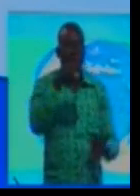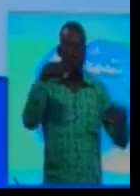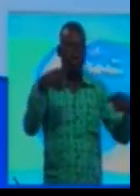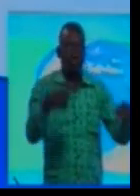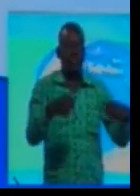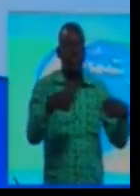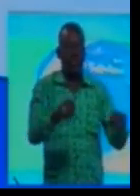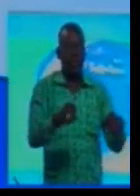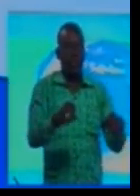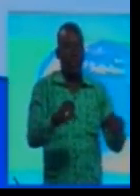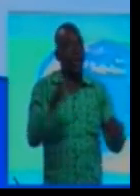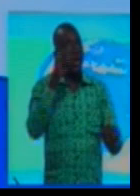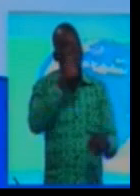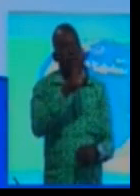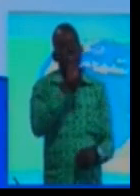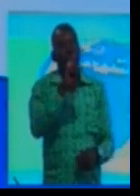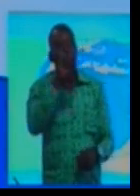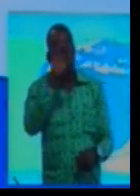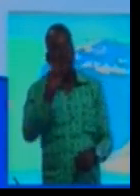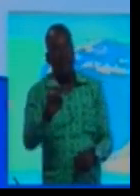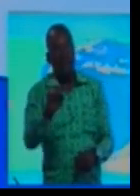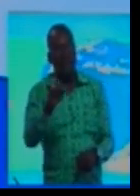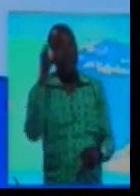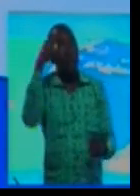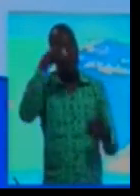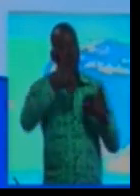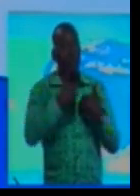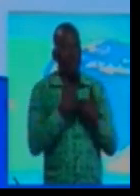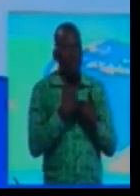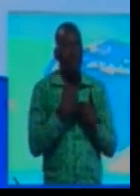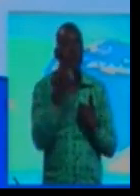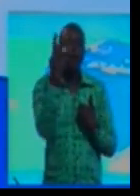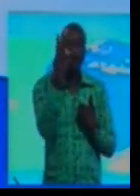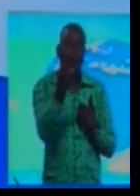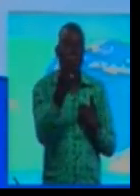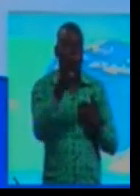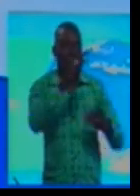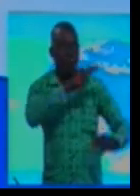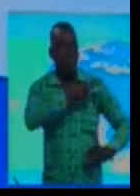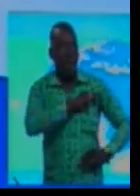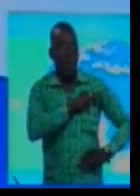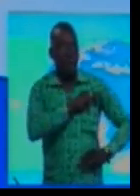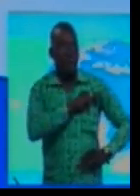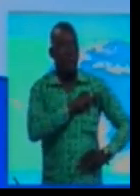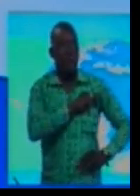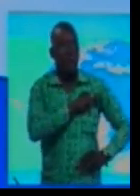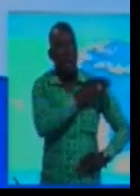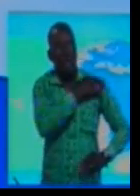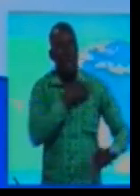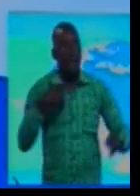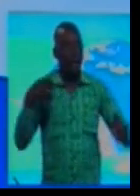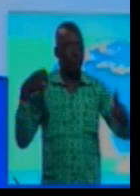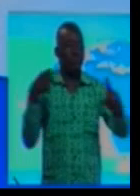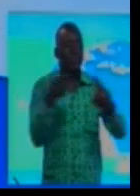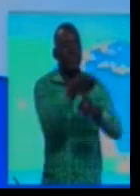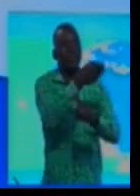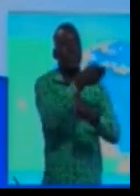motos. Côté FDS, on déplore la perte de 4 militaires et des blessés.